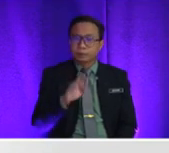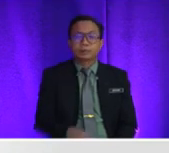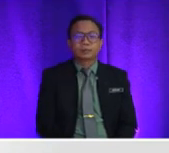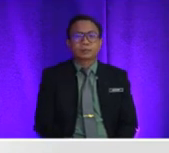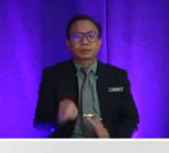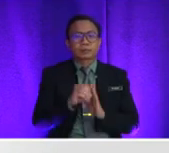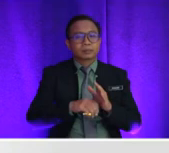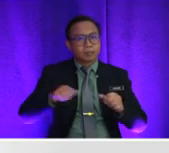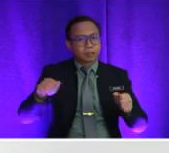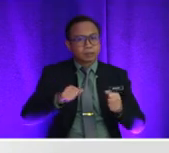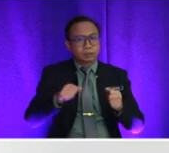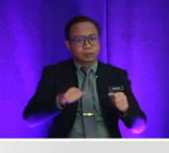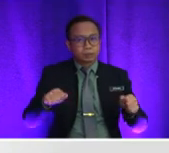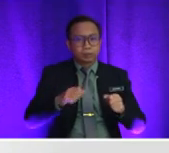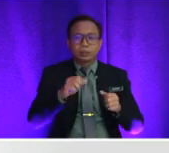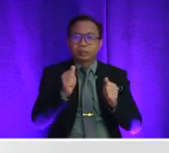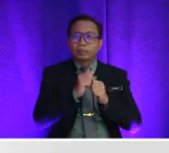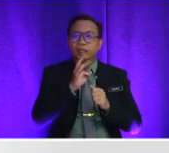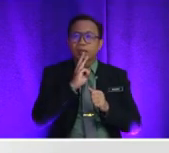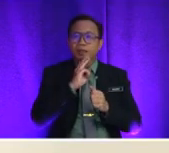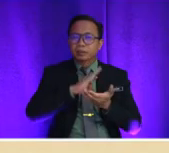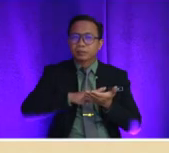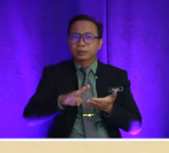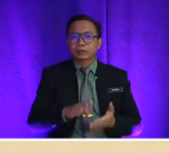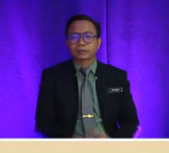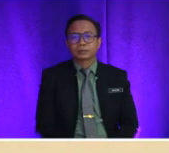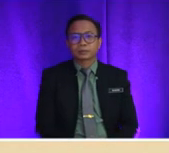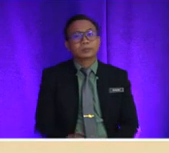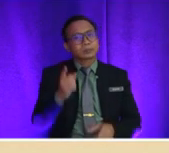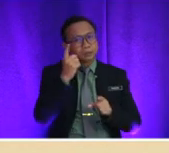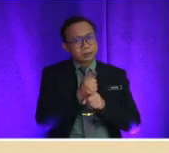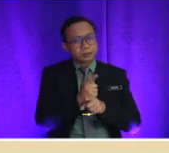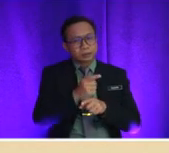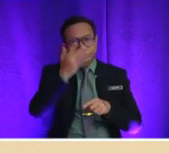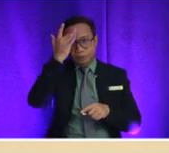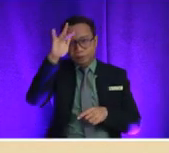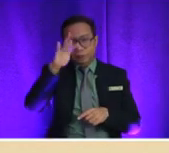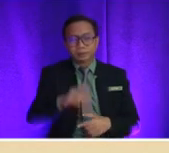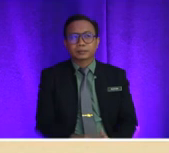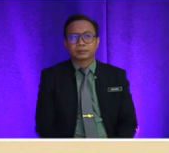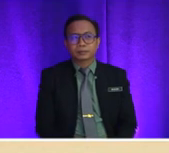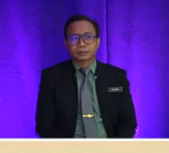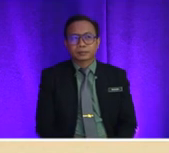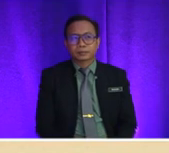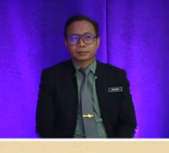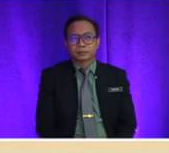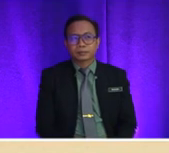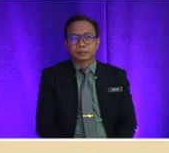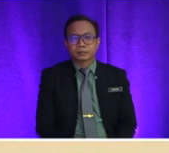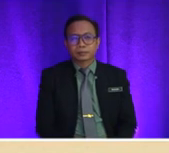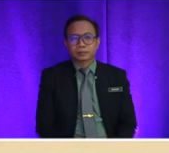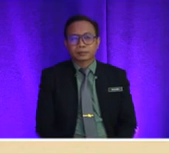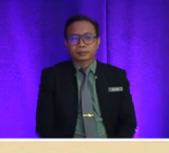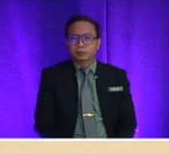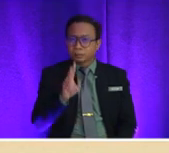membilas iklim dengan air yang bersih oke bagus ini kalau untuk sekolah saja saya akan bagi